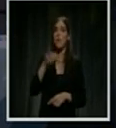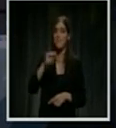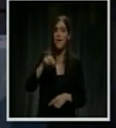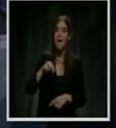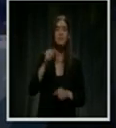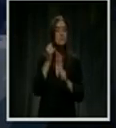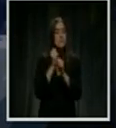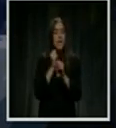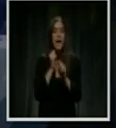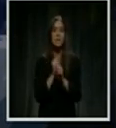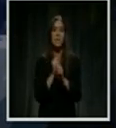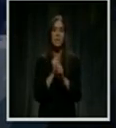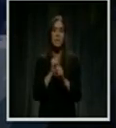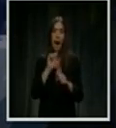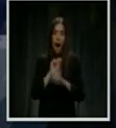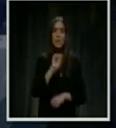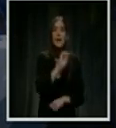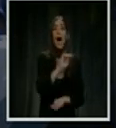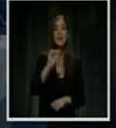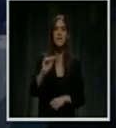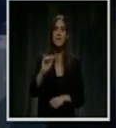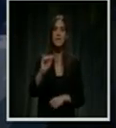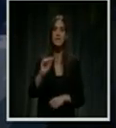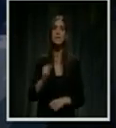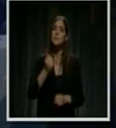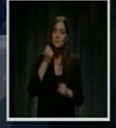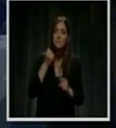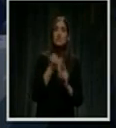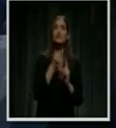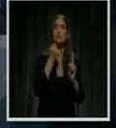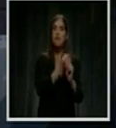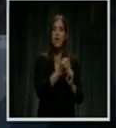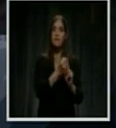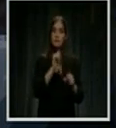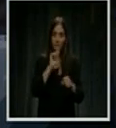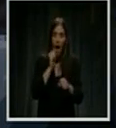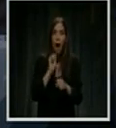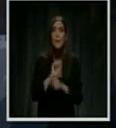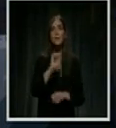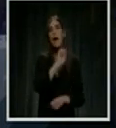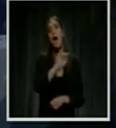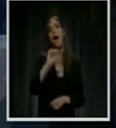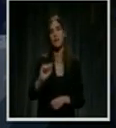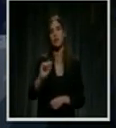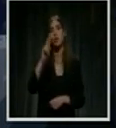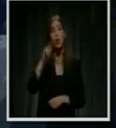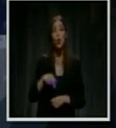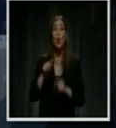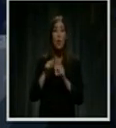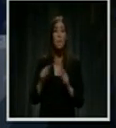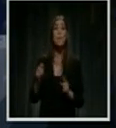għalik. Jiġġieled għalik, jikseb għalik u anki mill-oppożizzjoni u għalhekk issib li